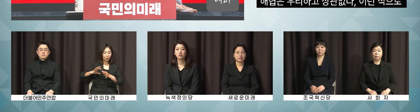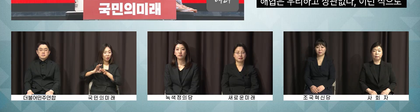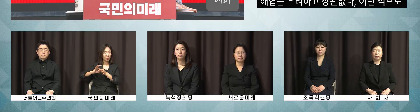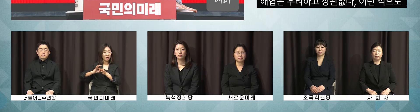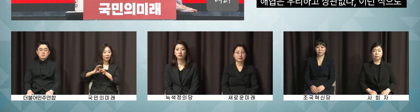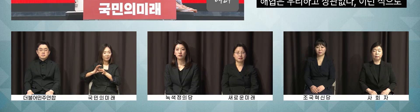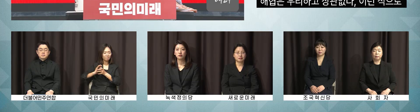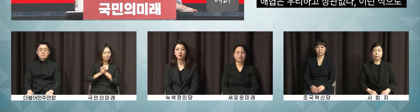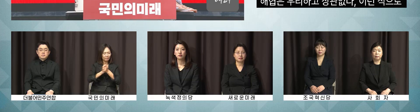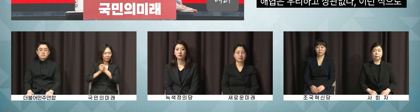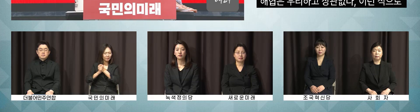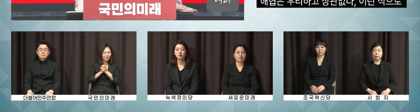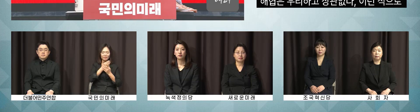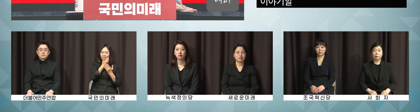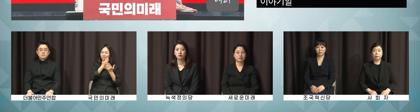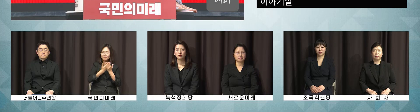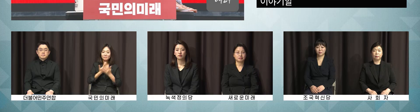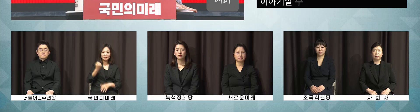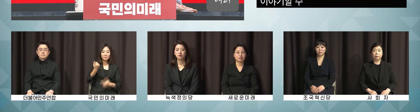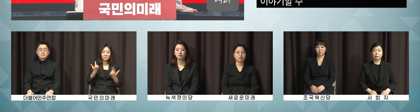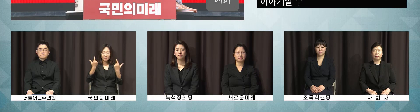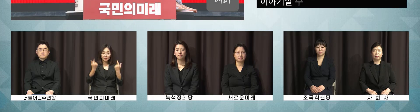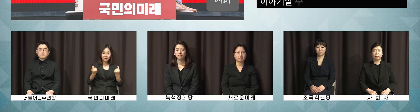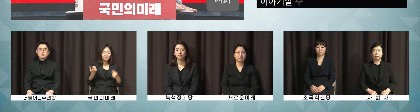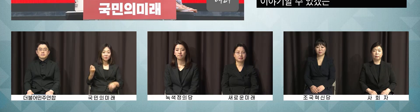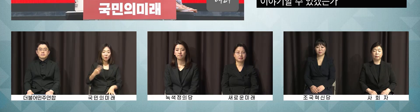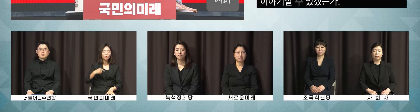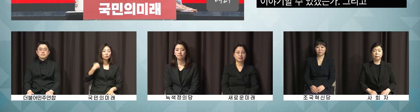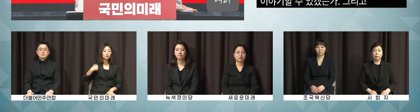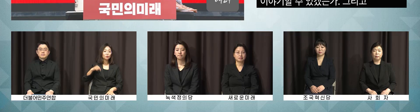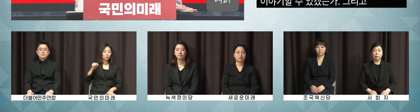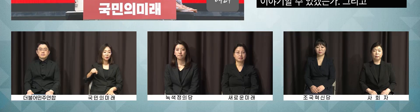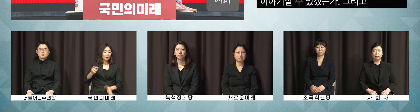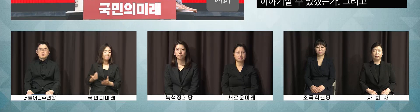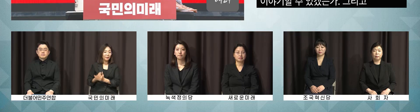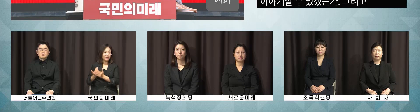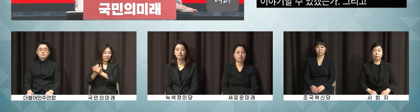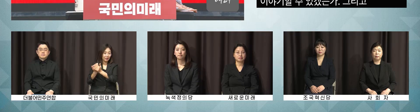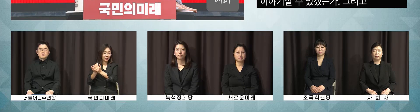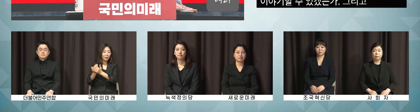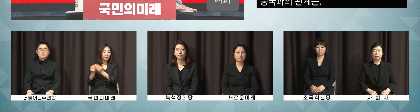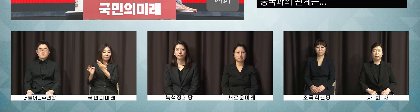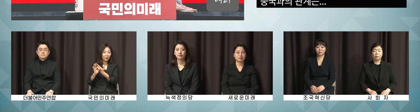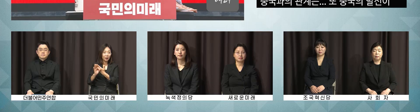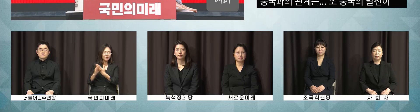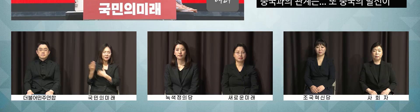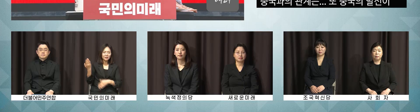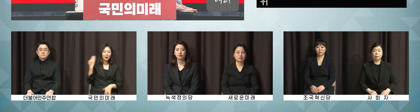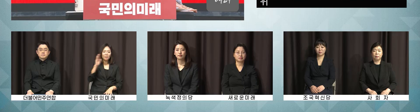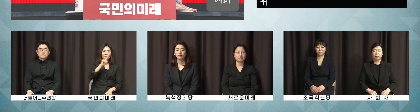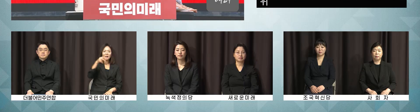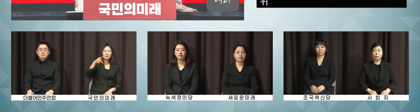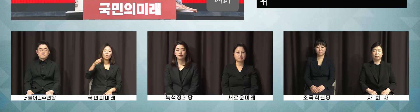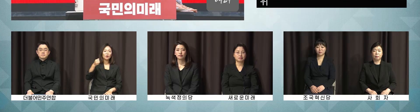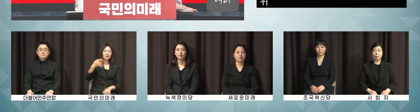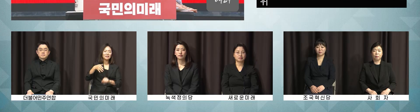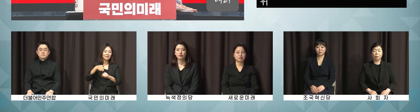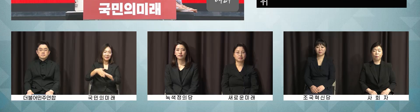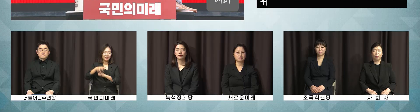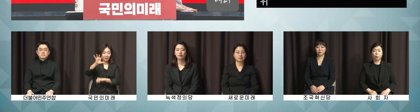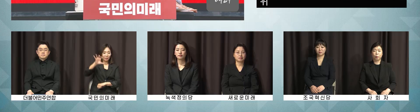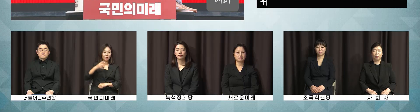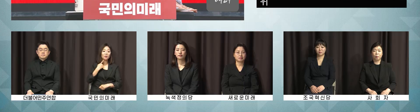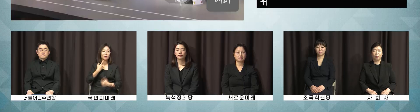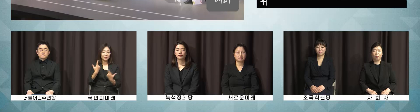관계는 그동안에 매우 돈독했던 것이 사실이고 또 중국의 발전이 소위 박정희 모델을 상당히 따라했던 것도